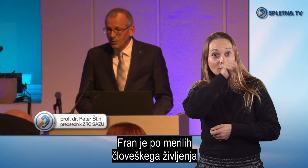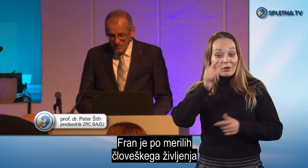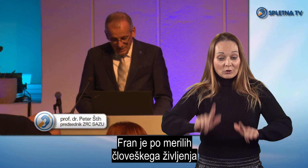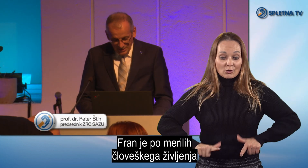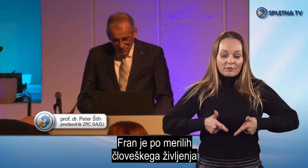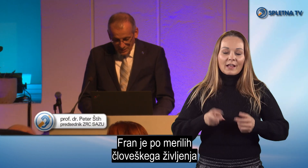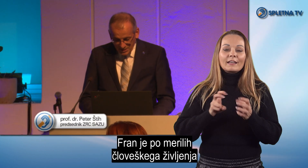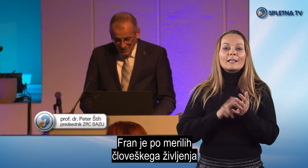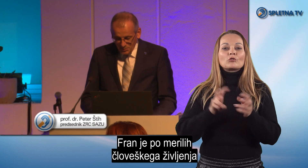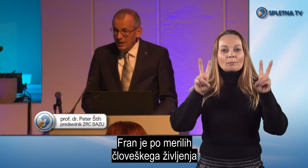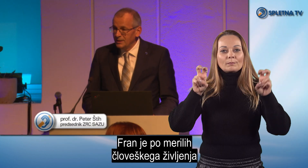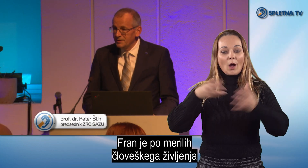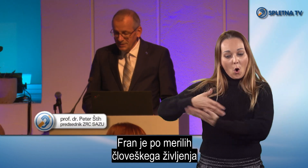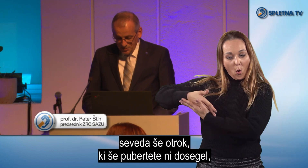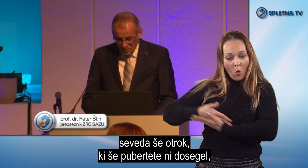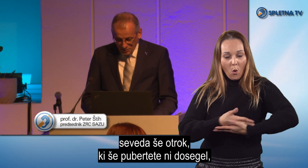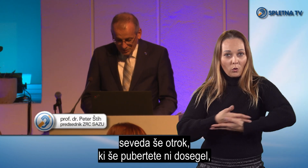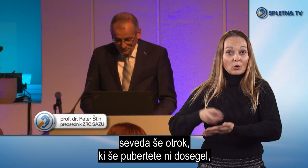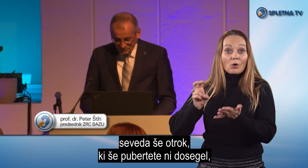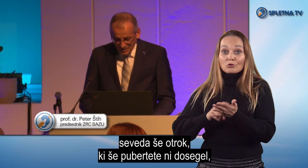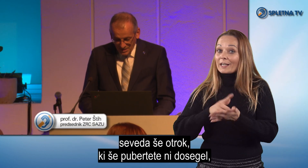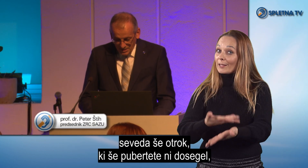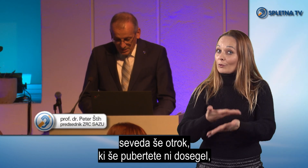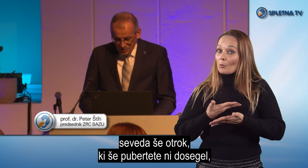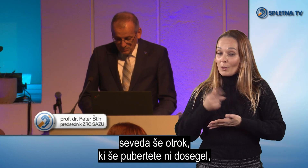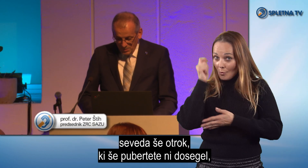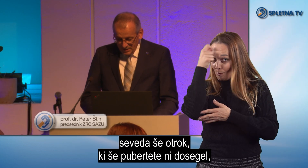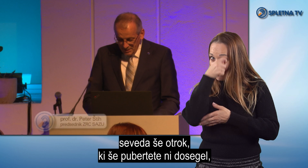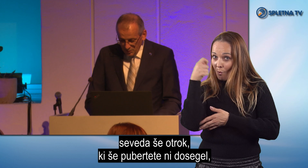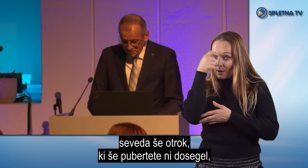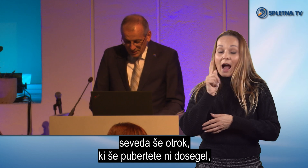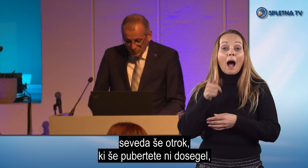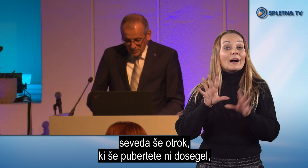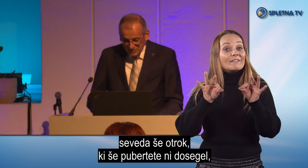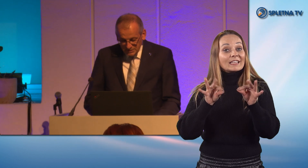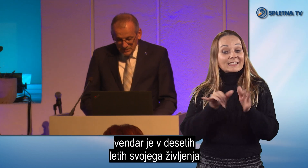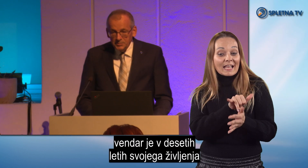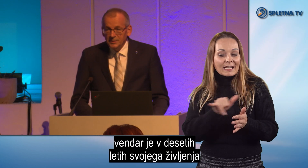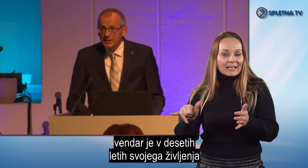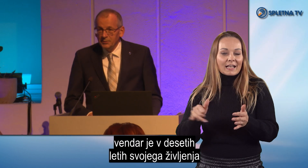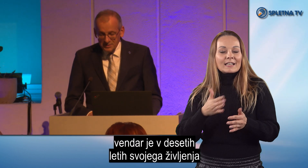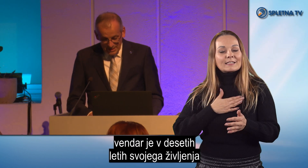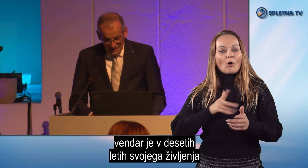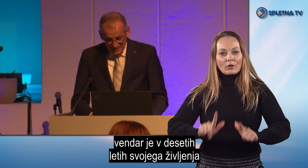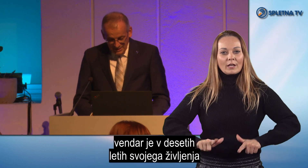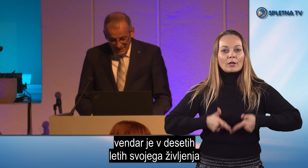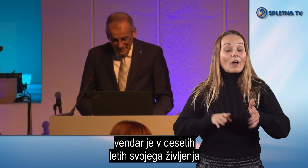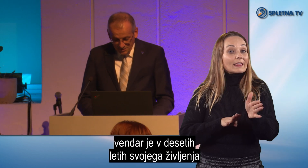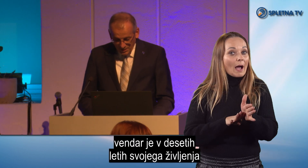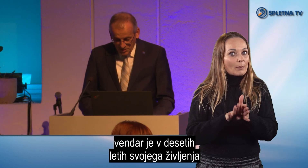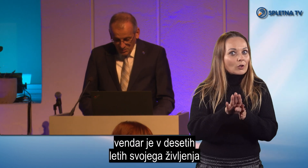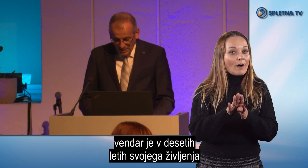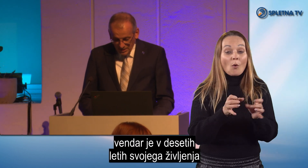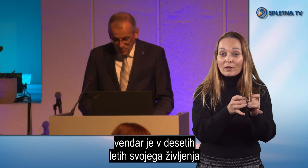Fran je po merilih človeškega življenja seveda še otrok, ki še pubertete ni dosegel. Vendar je v 10